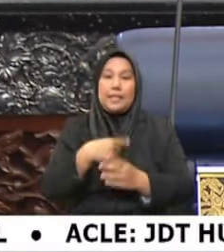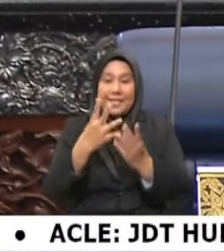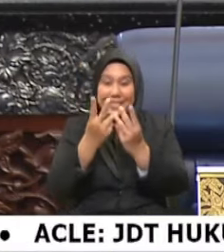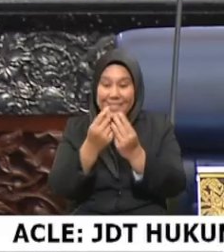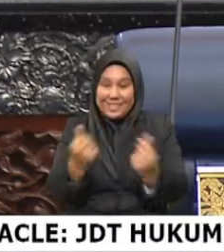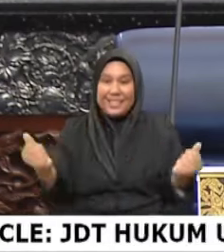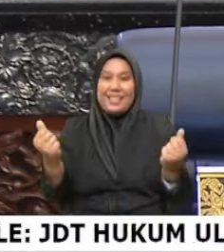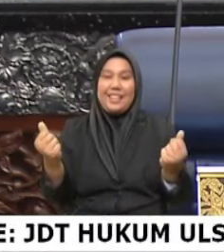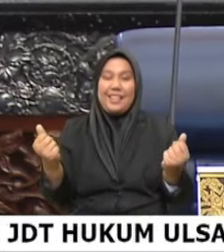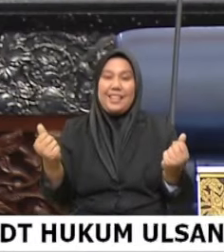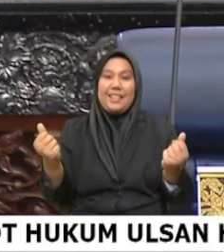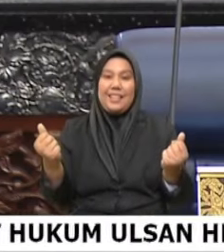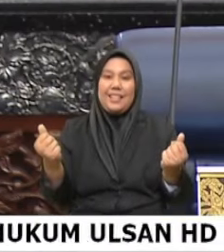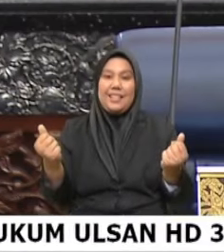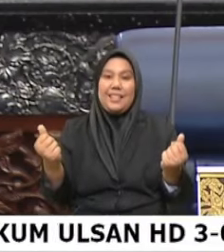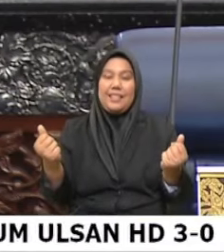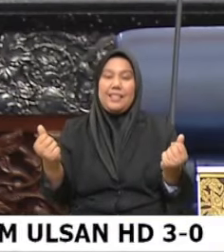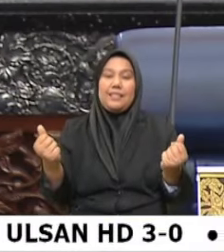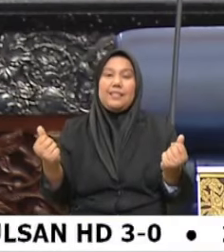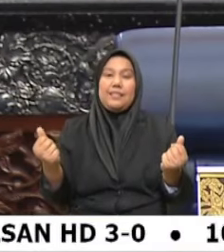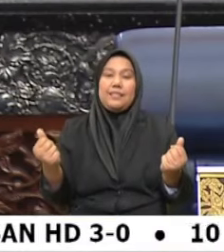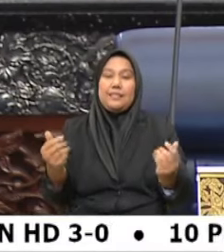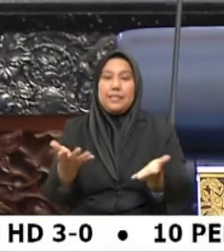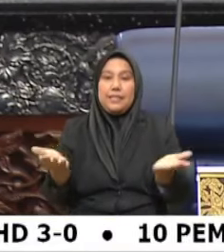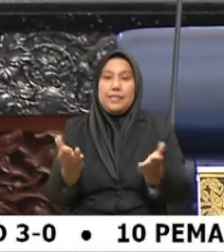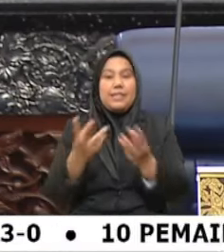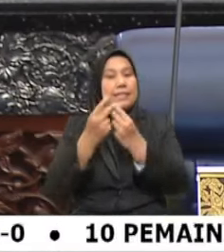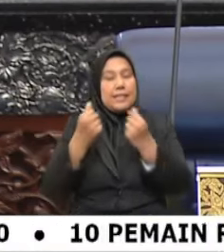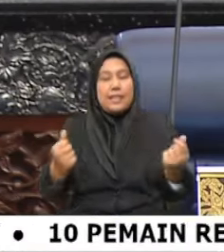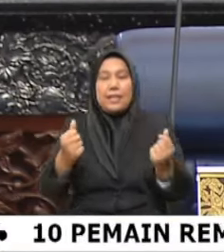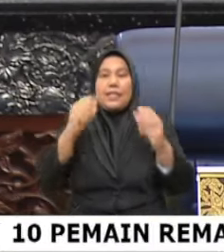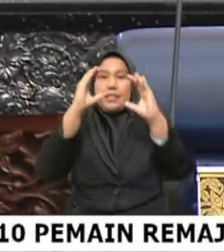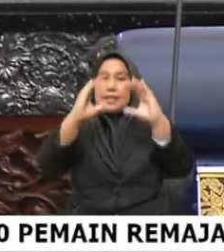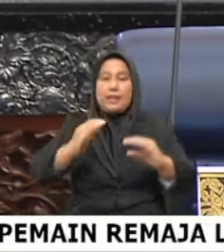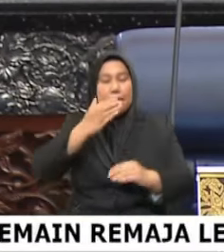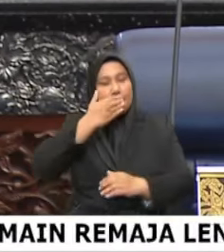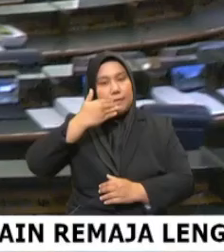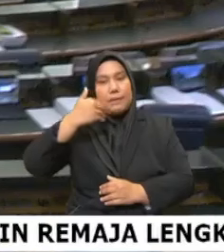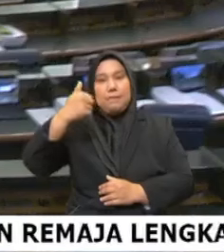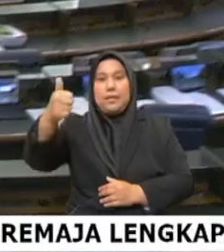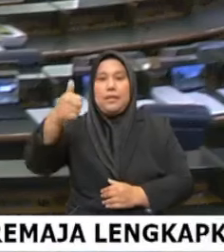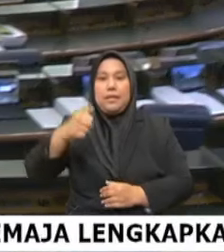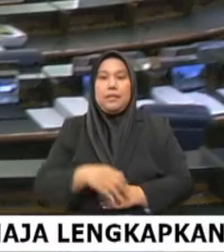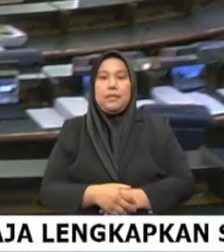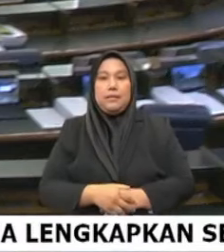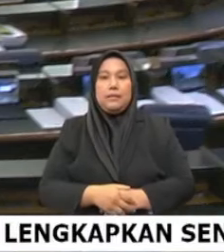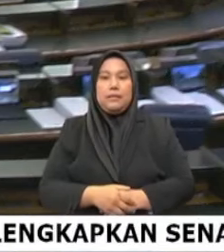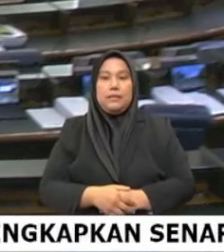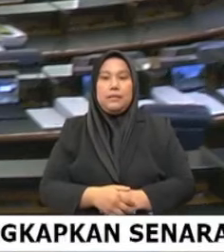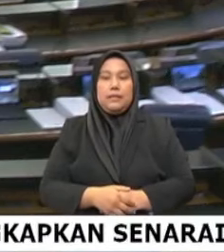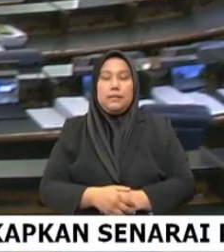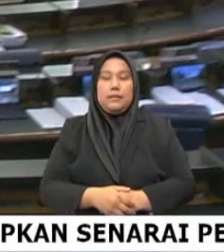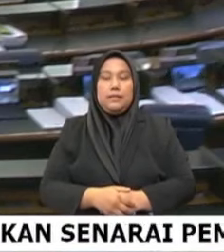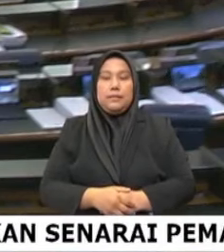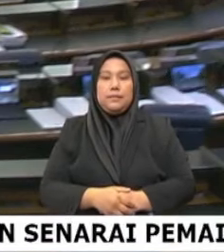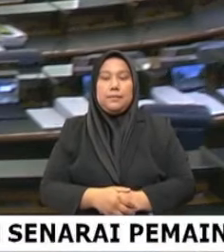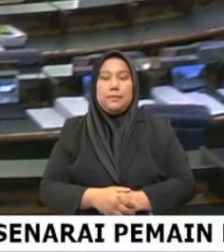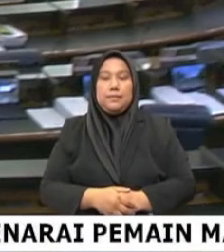di sini. Saya nak selesaikan cara yang terbaik. Terima kasih Ketua WIP. Atas peraturan sebelum